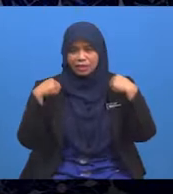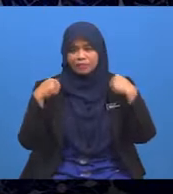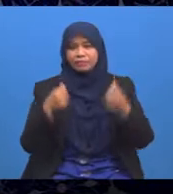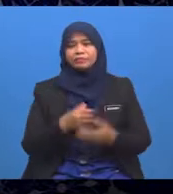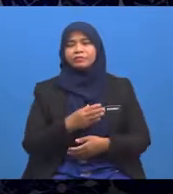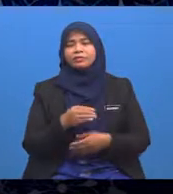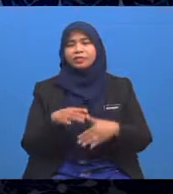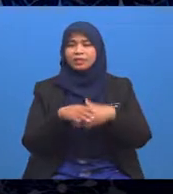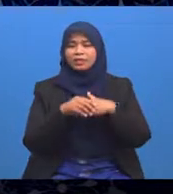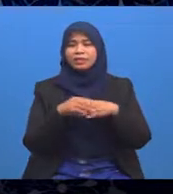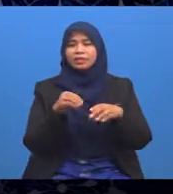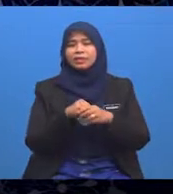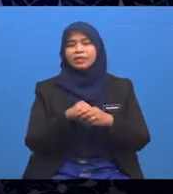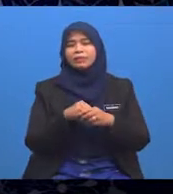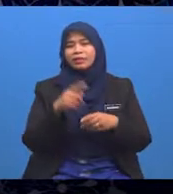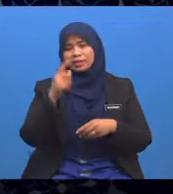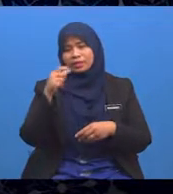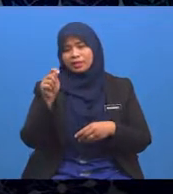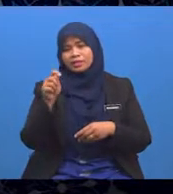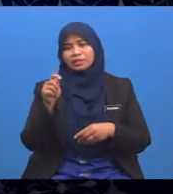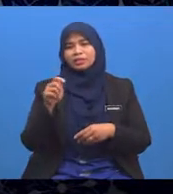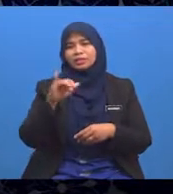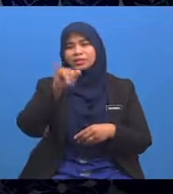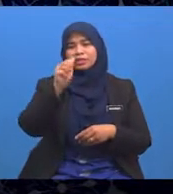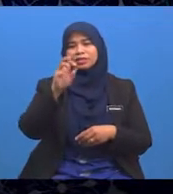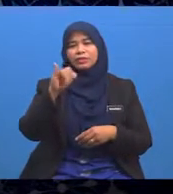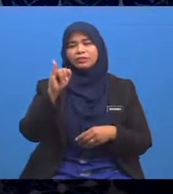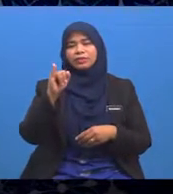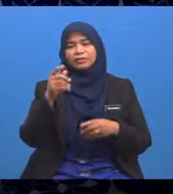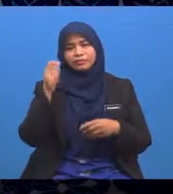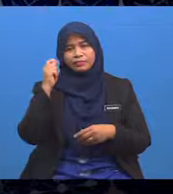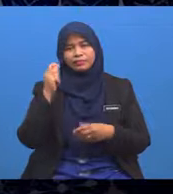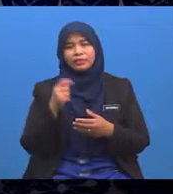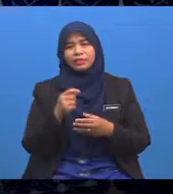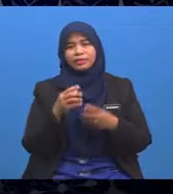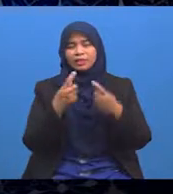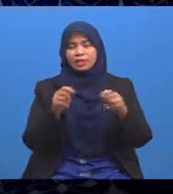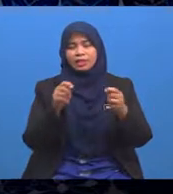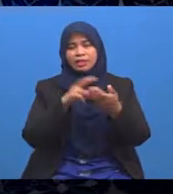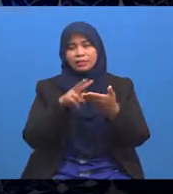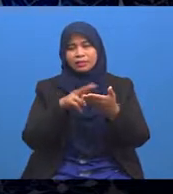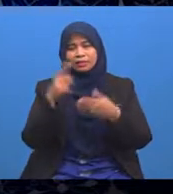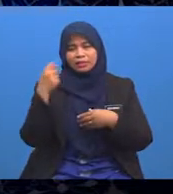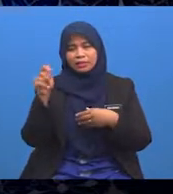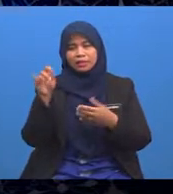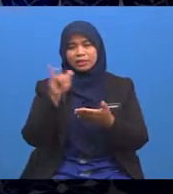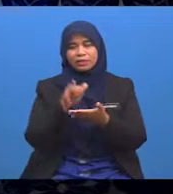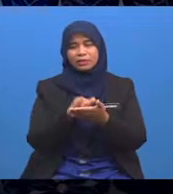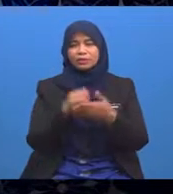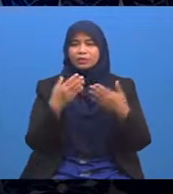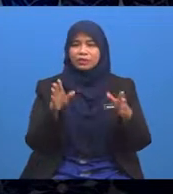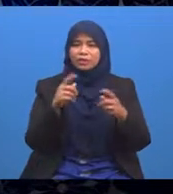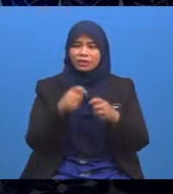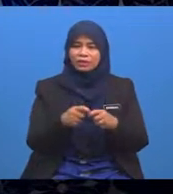terkandung dalam teks Jawi tadi. Baiklah, setelah membaca teks tersebut, sudah pasti